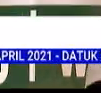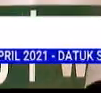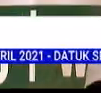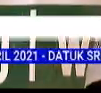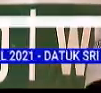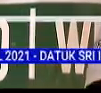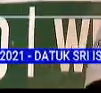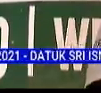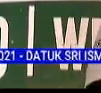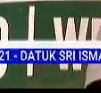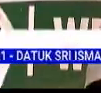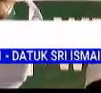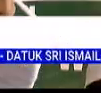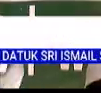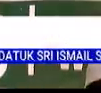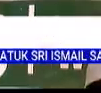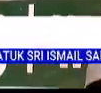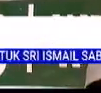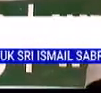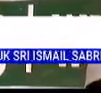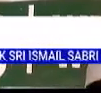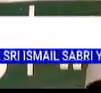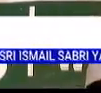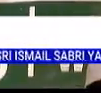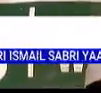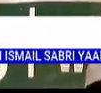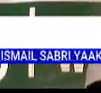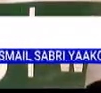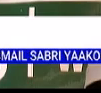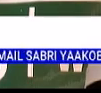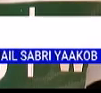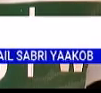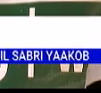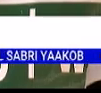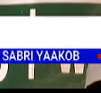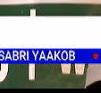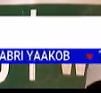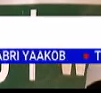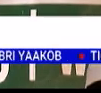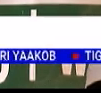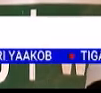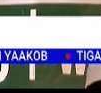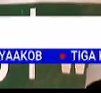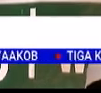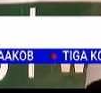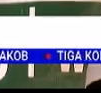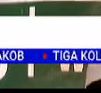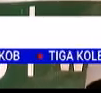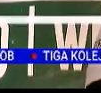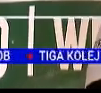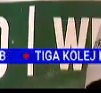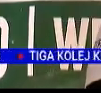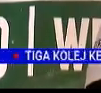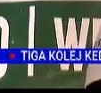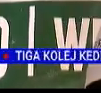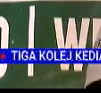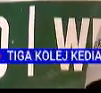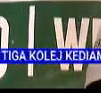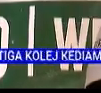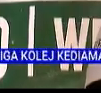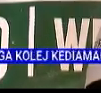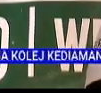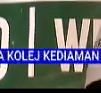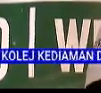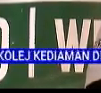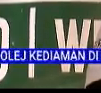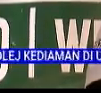Keseluruhan ini mesti dilihat sebagai satu effort yang mesti dibuat secara yang teratur tersusun. Dapat alam sekitar